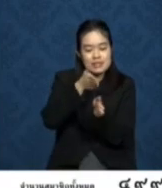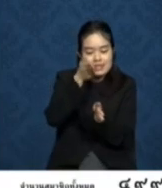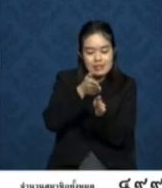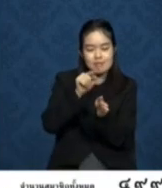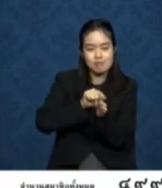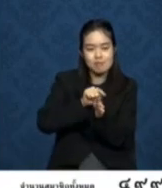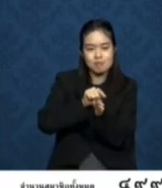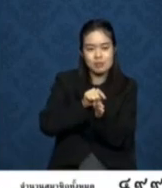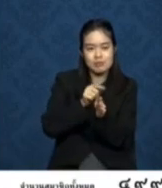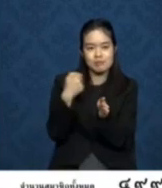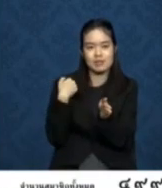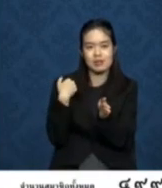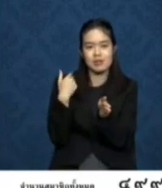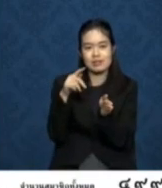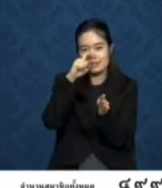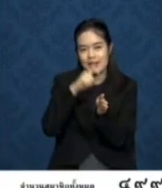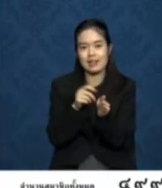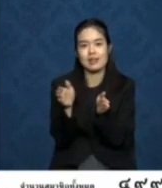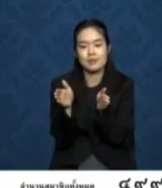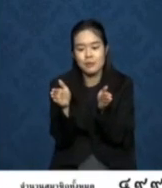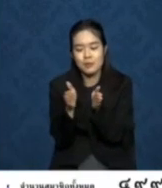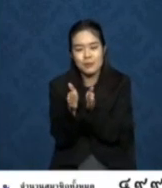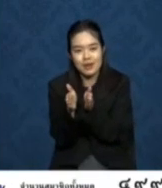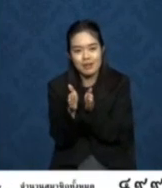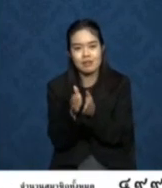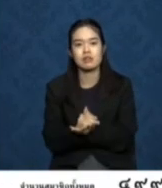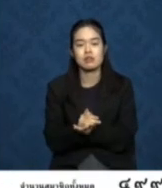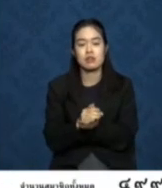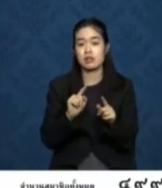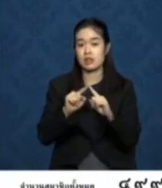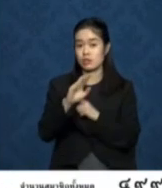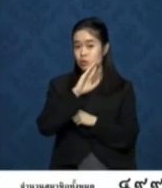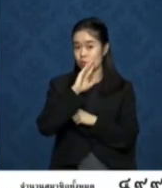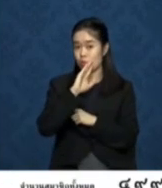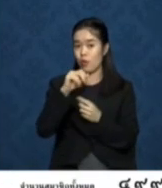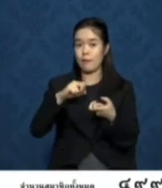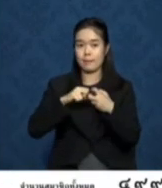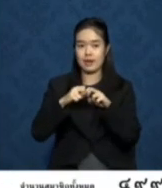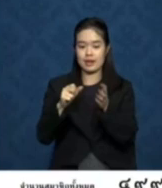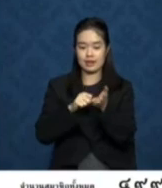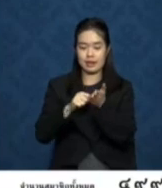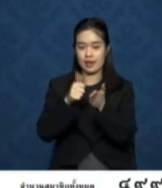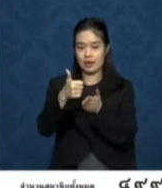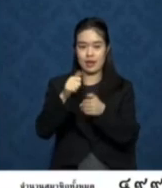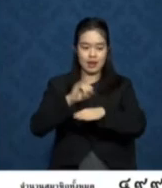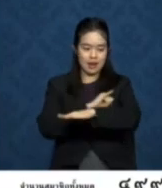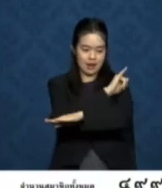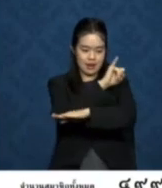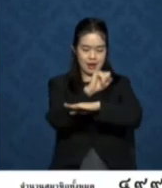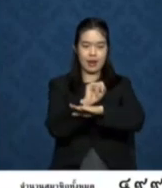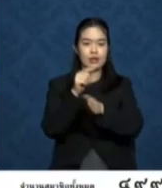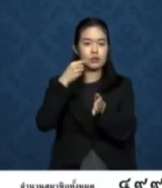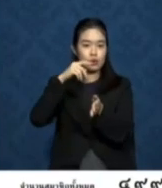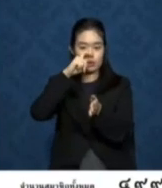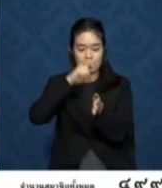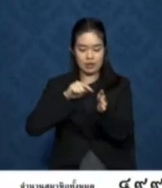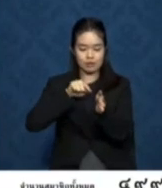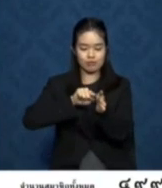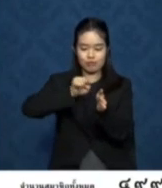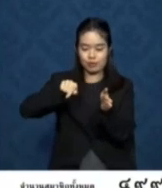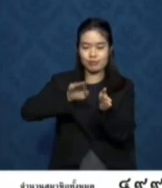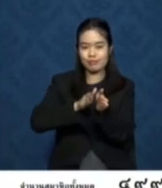ติดกัแน้ของและถาเราแ้ปัญหานี้ได้จะทำใหประเทศไทยได้ดินแดนเพิ่มอกหลายพันได้และสามารถเอาไปใช้ประโยชได